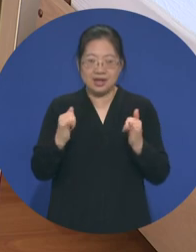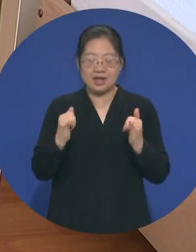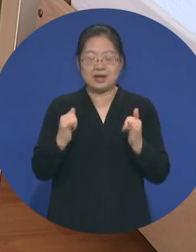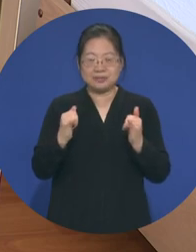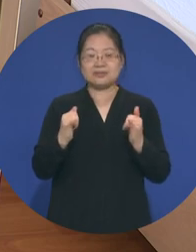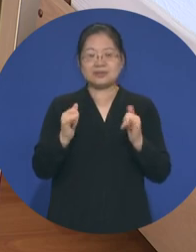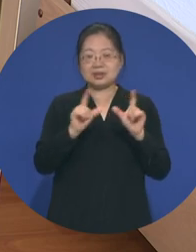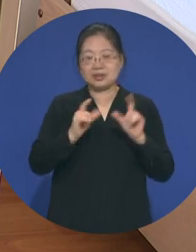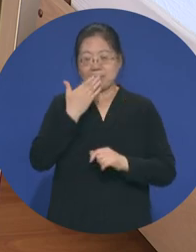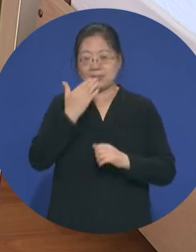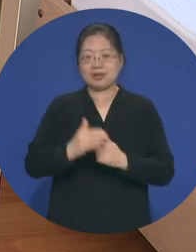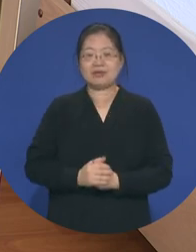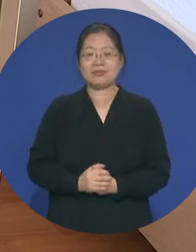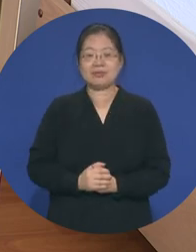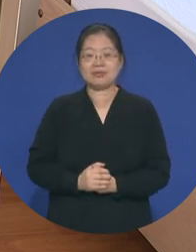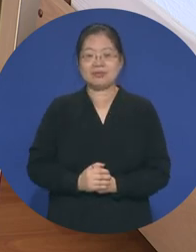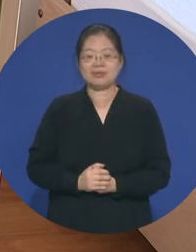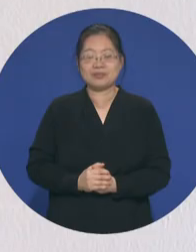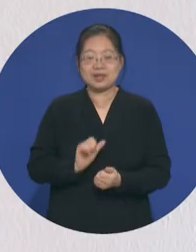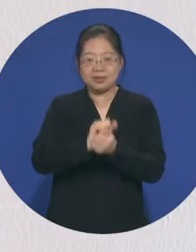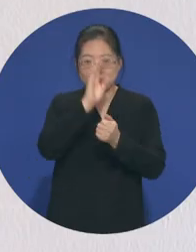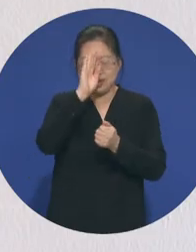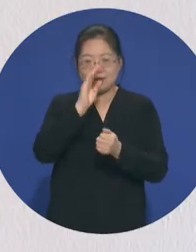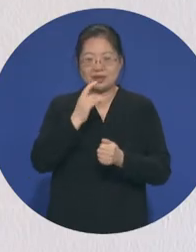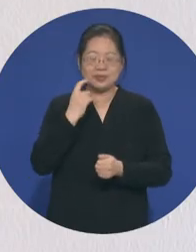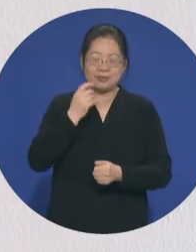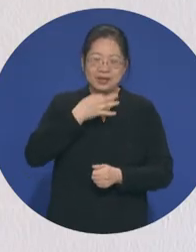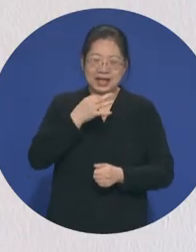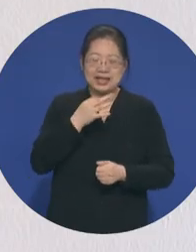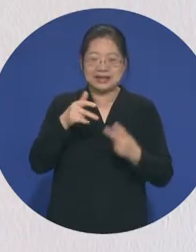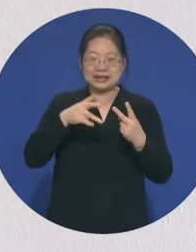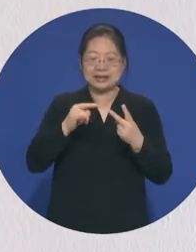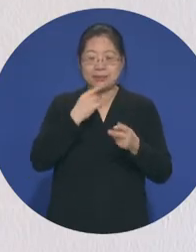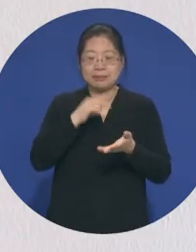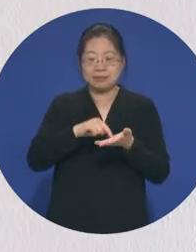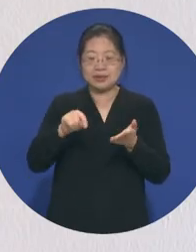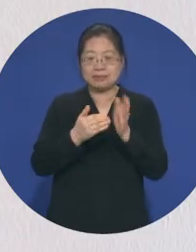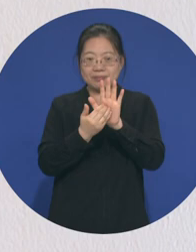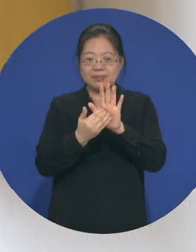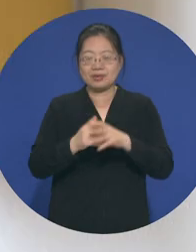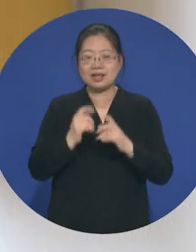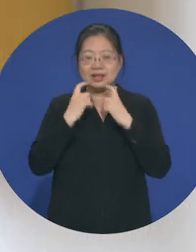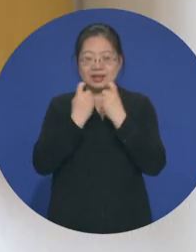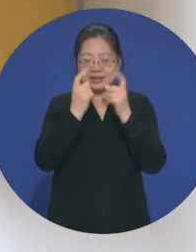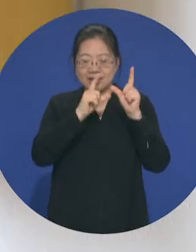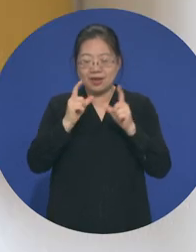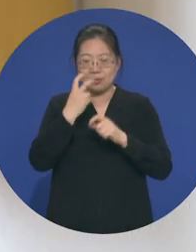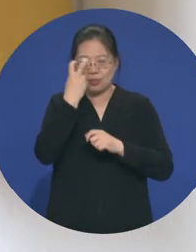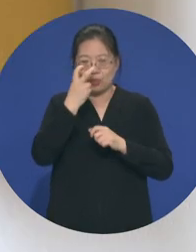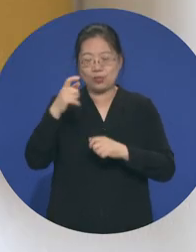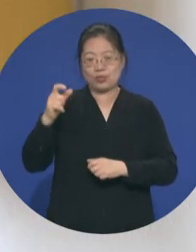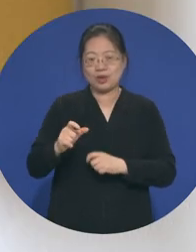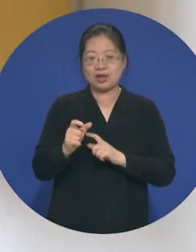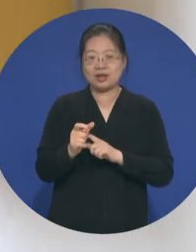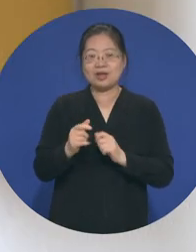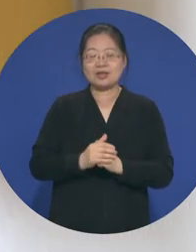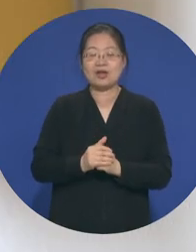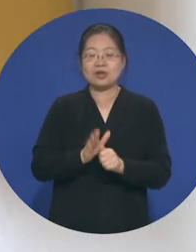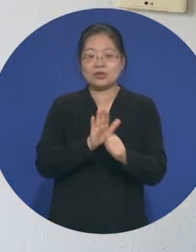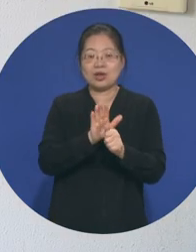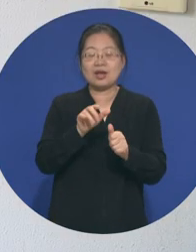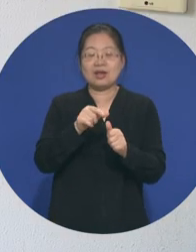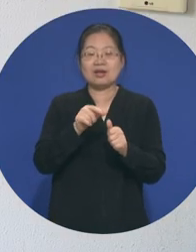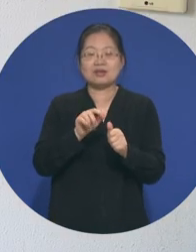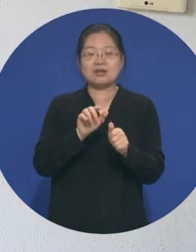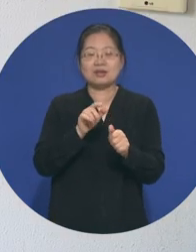수용할 수 있게 됐습니다 또한 감염병과 독감 등의 2차 피해를 방지하고 사생활 보호 강화와 구호 약자 적극